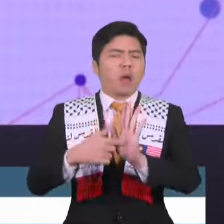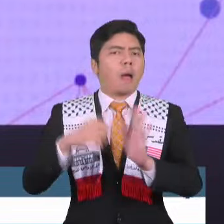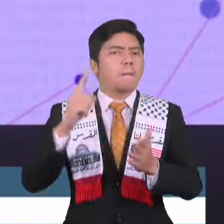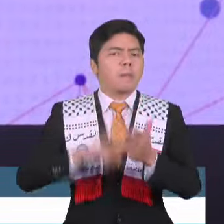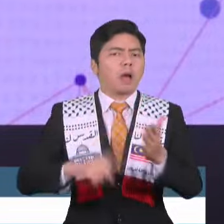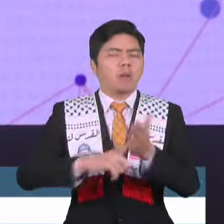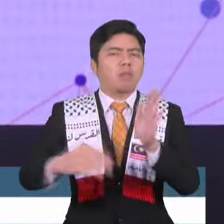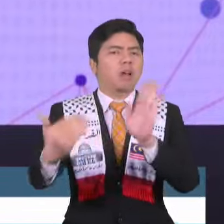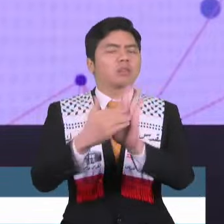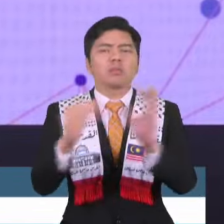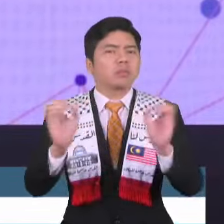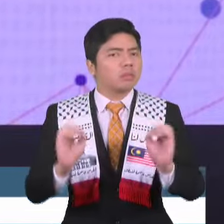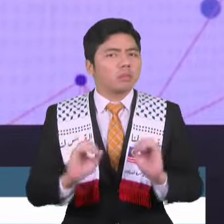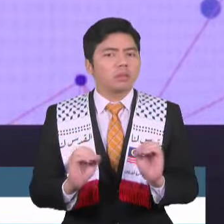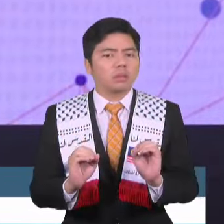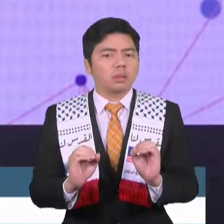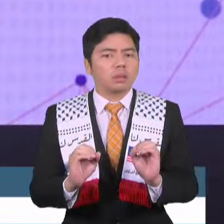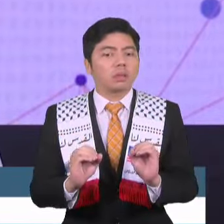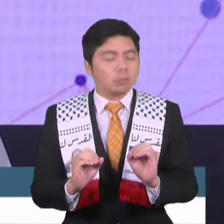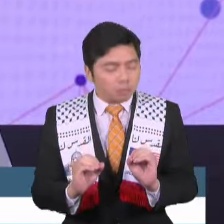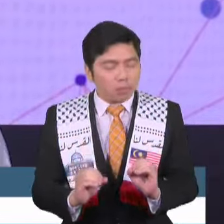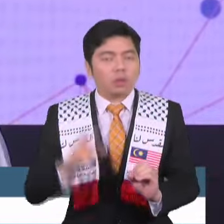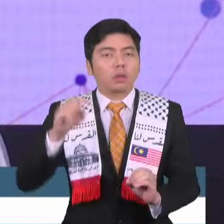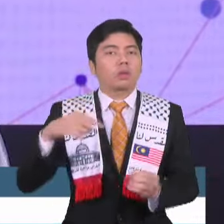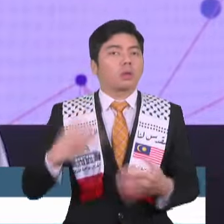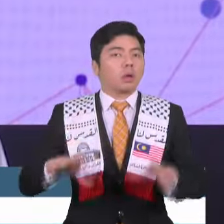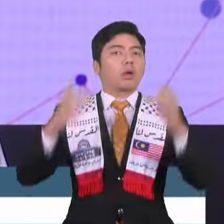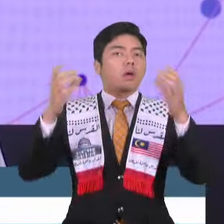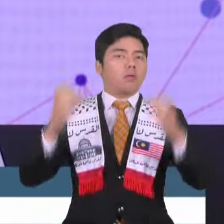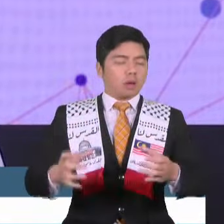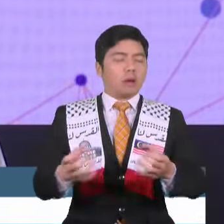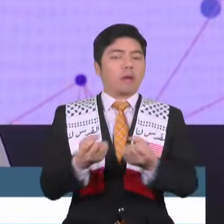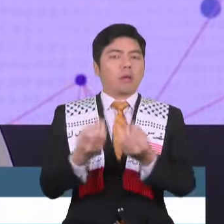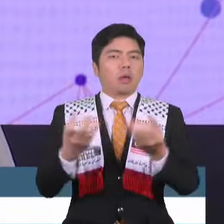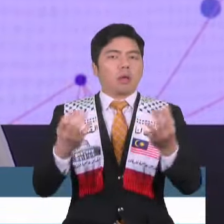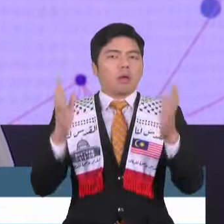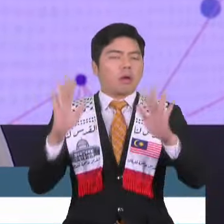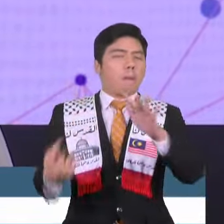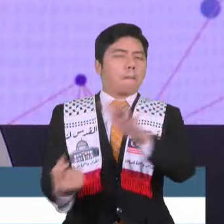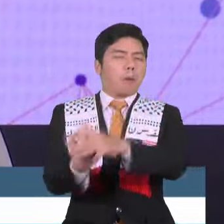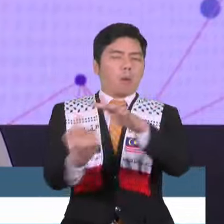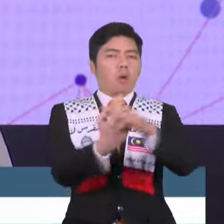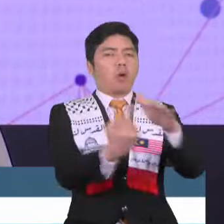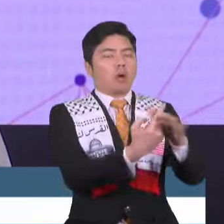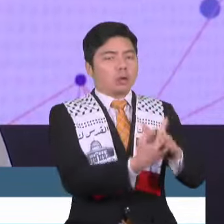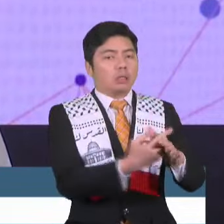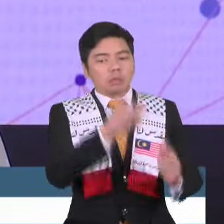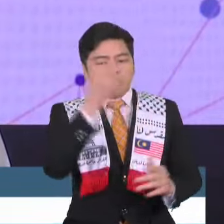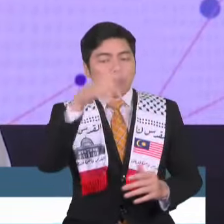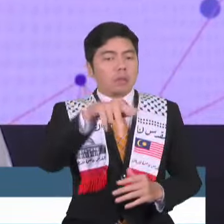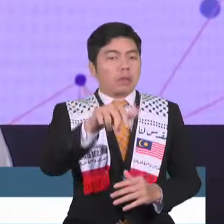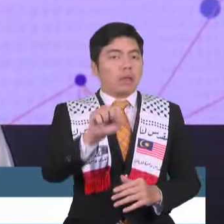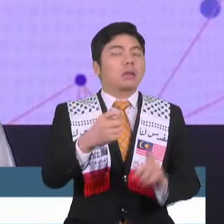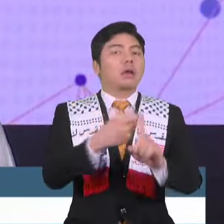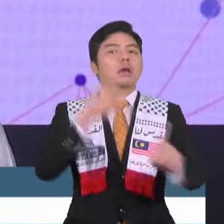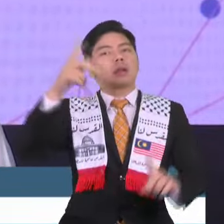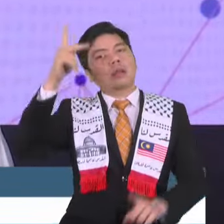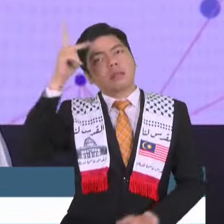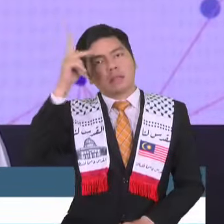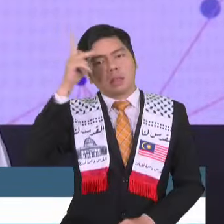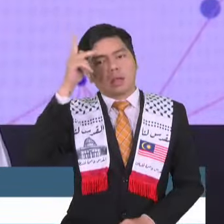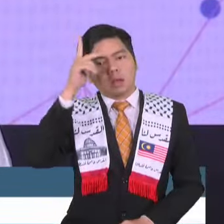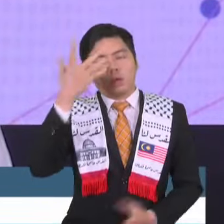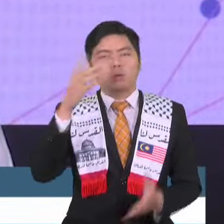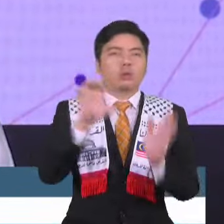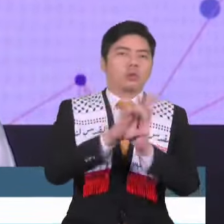itu? Jadi sudah pasti ramai yang membangkitkan dan sebenarnya ahli Parlimen PAS daripada Kelantan,